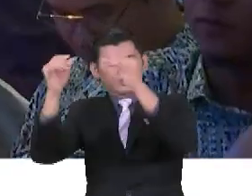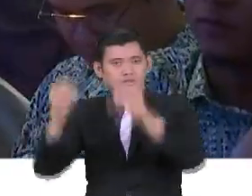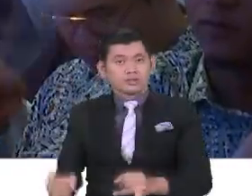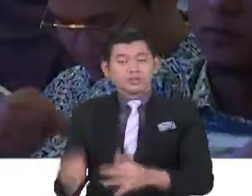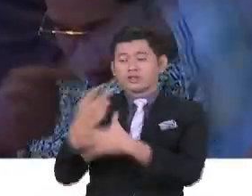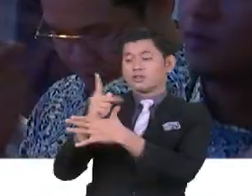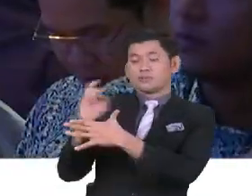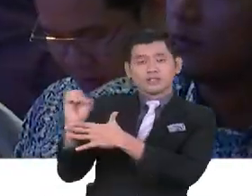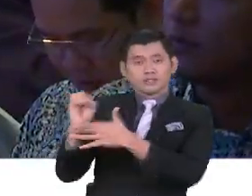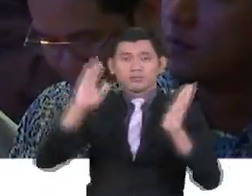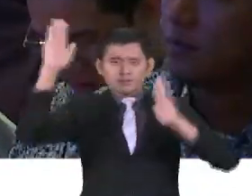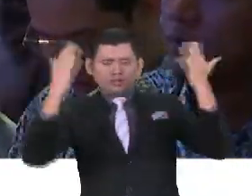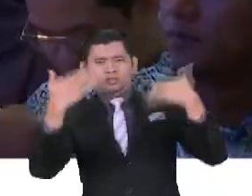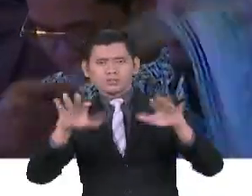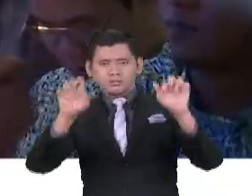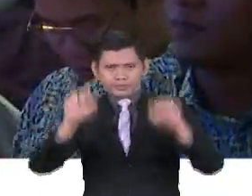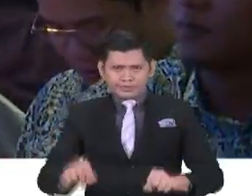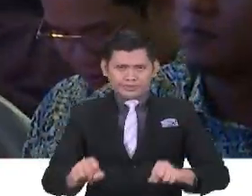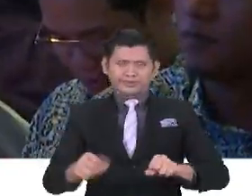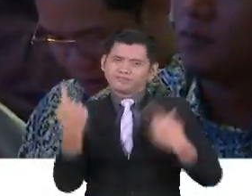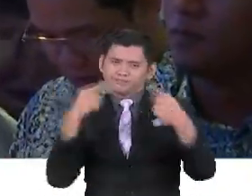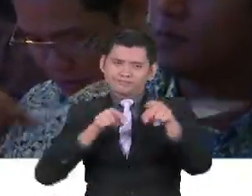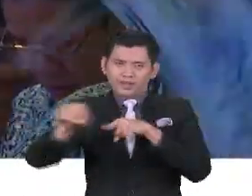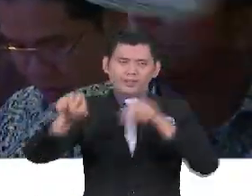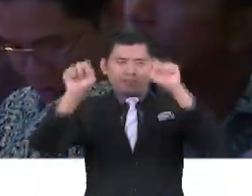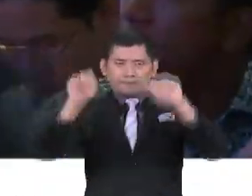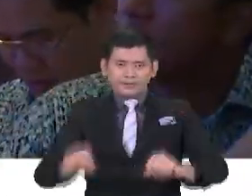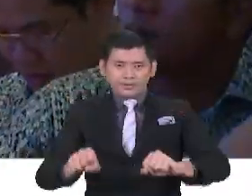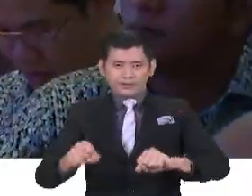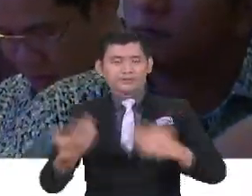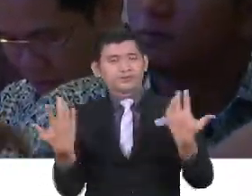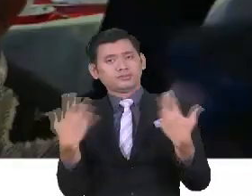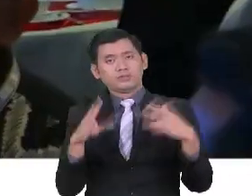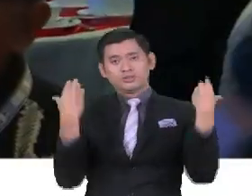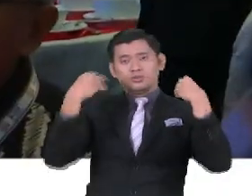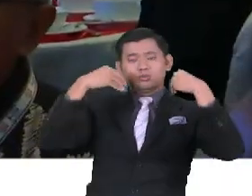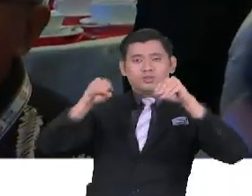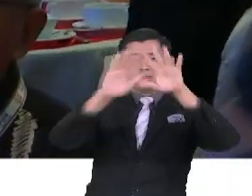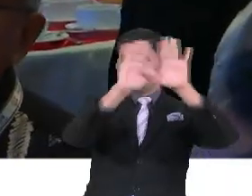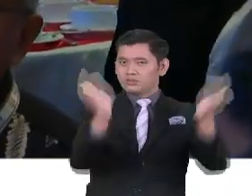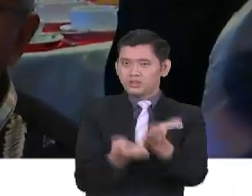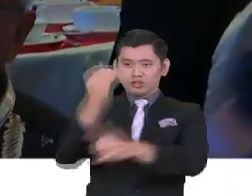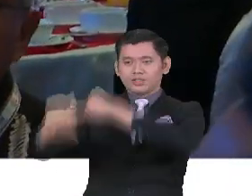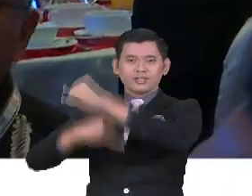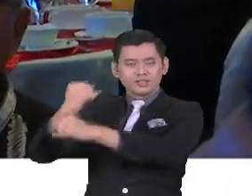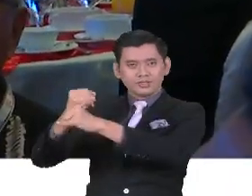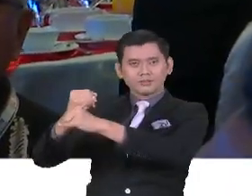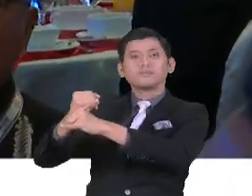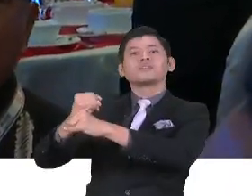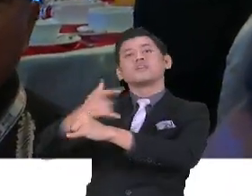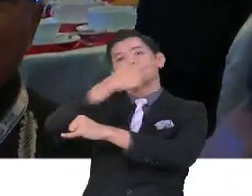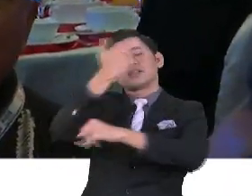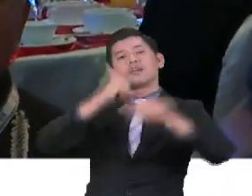sektor koperasi di Malaysia kini dilihat mampu bersaing serta menembusi pasaran di peringkat serantau dan antarabangsa. Ia berikutan,